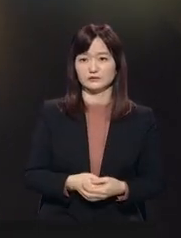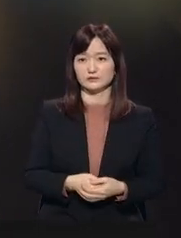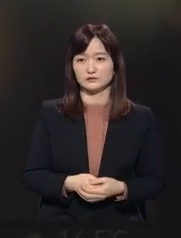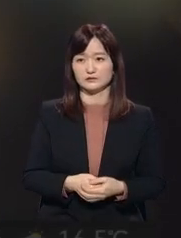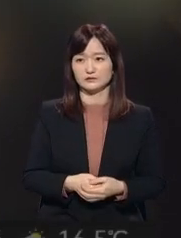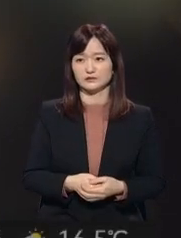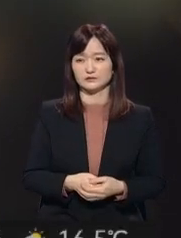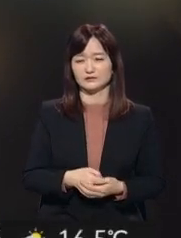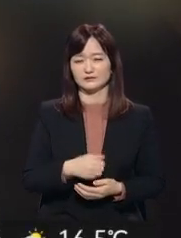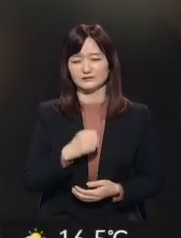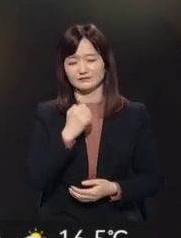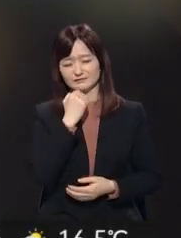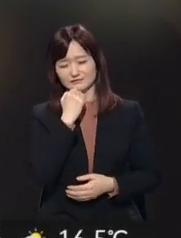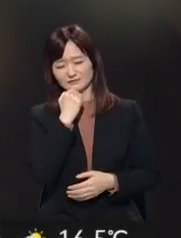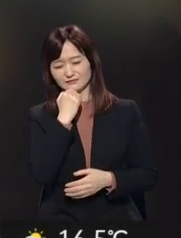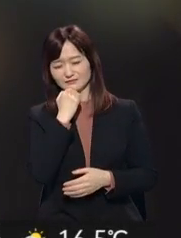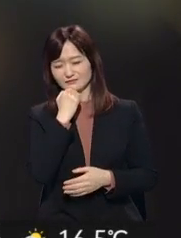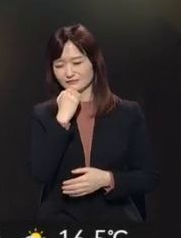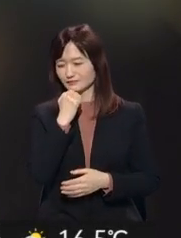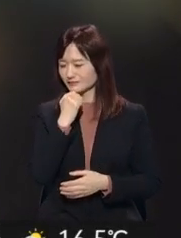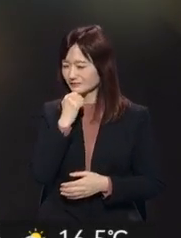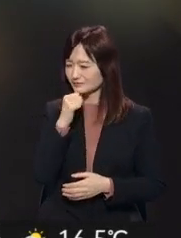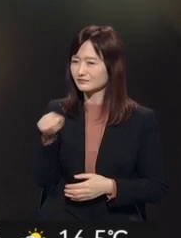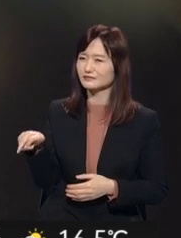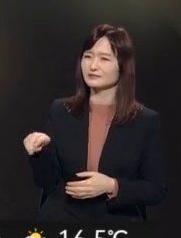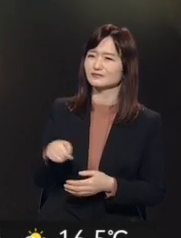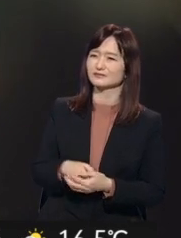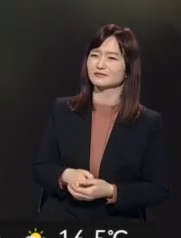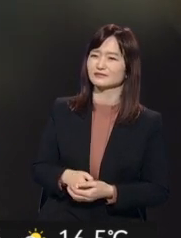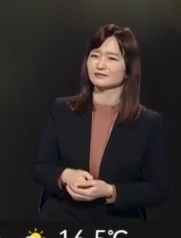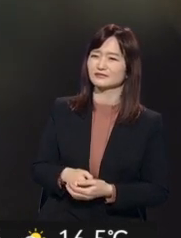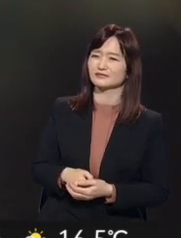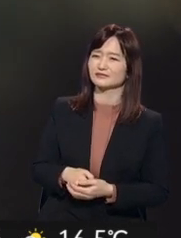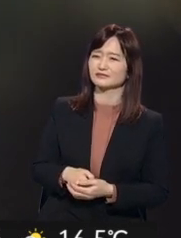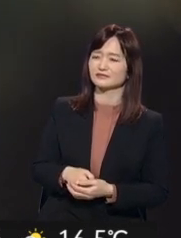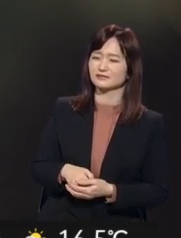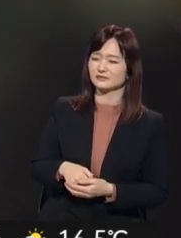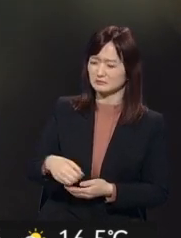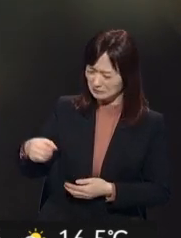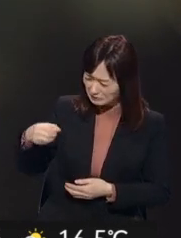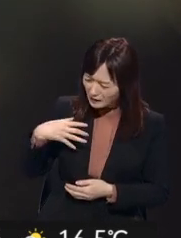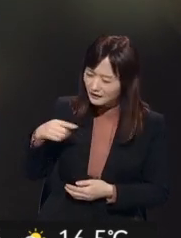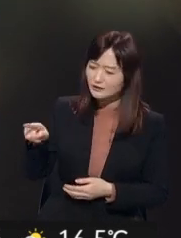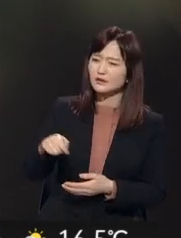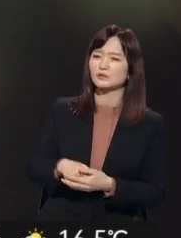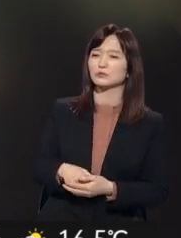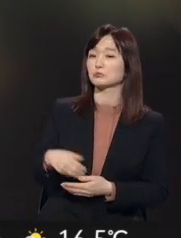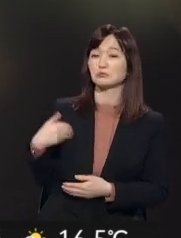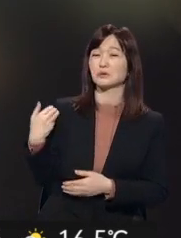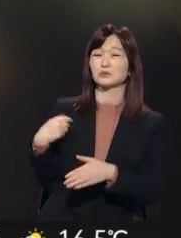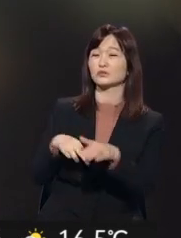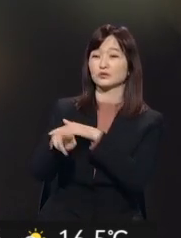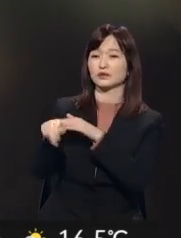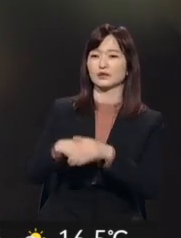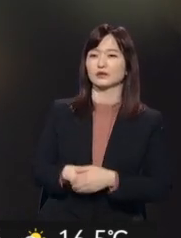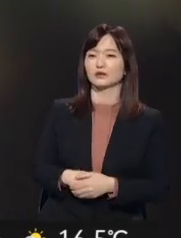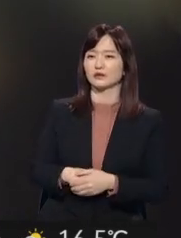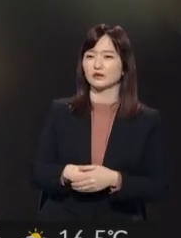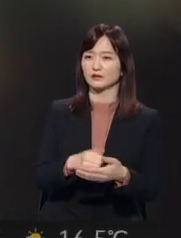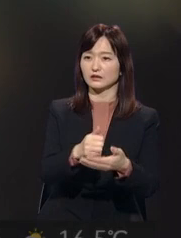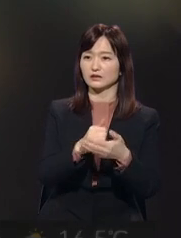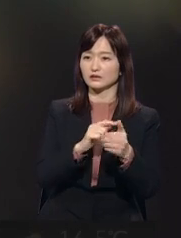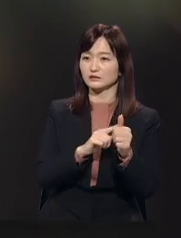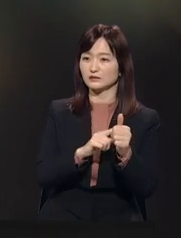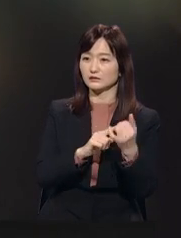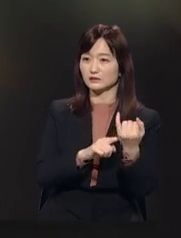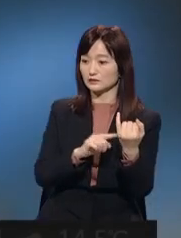제가 현금 갖고 내려올게요. 하도 그냥 그렇게 한다고 해놓고 나 몰라 해버리니까 아니에요. 저는 아니에요.